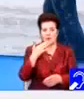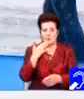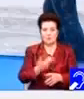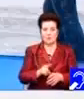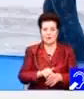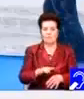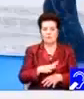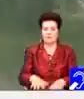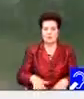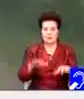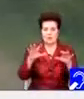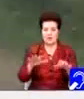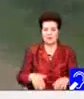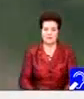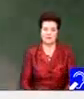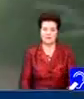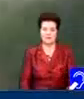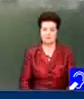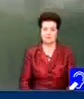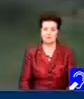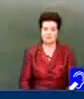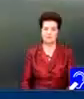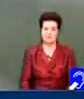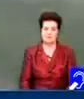pivnițe au fost inundate.